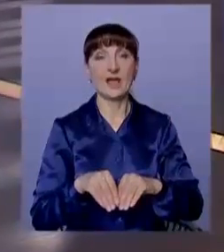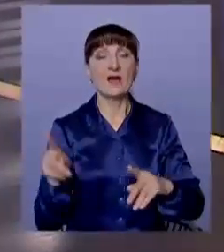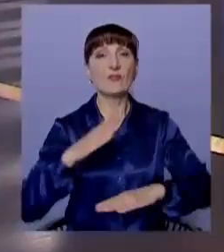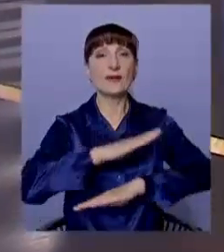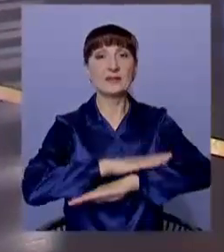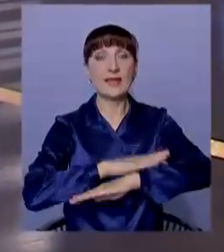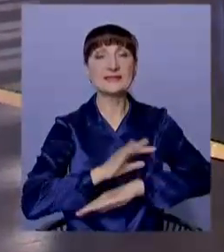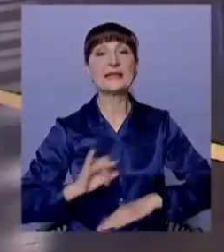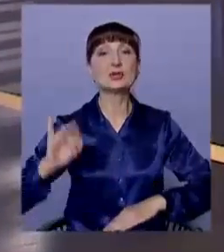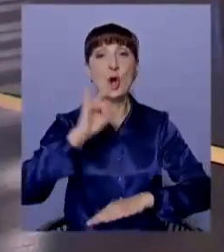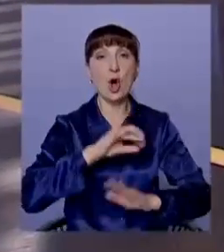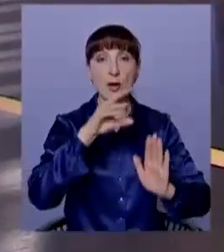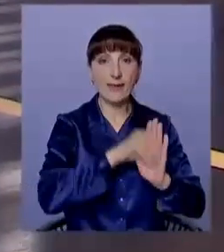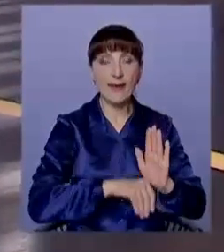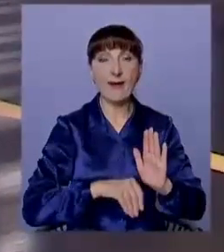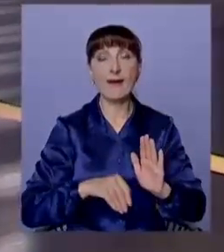предмете истории Казахстана,